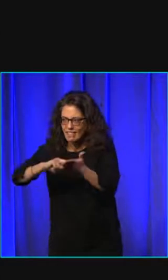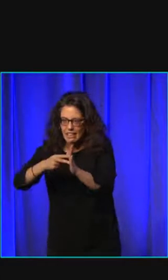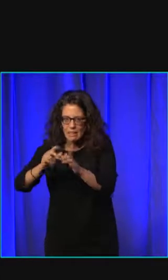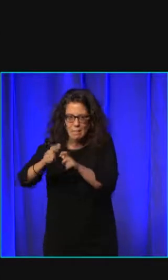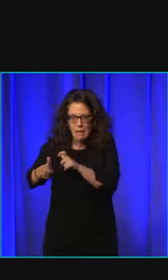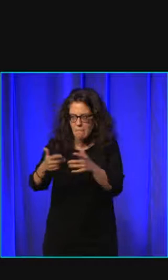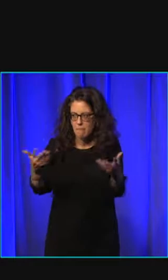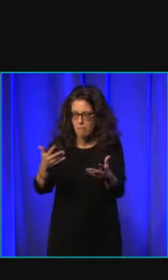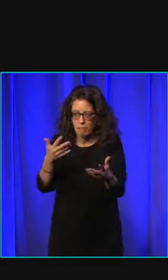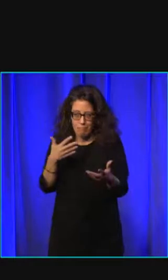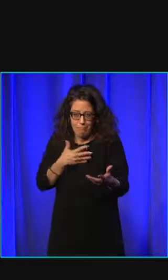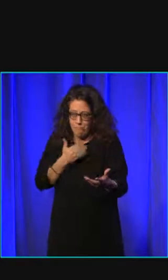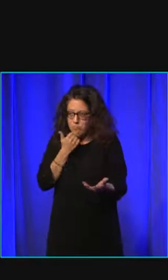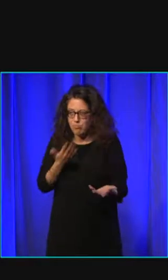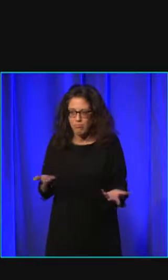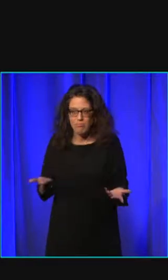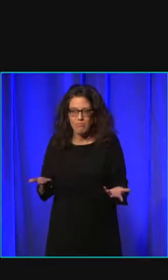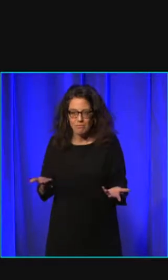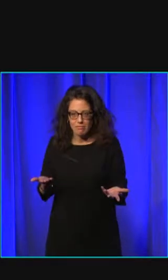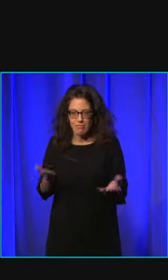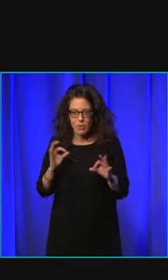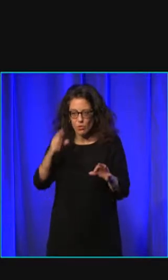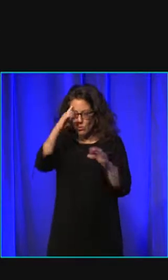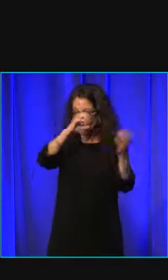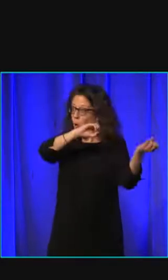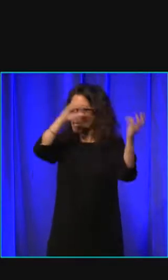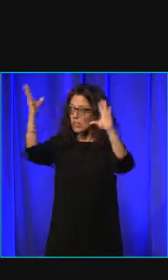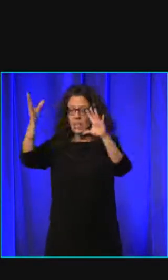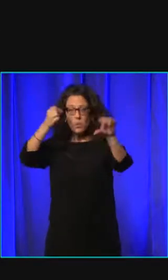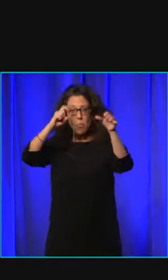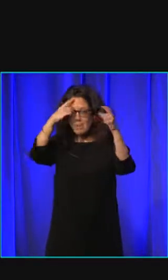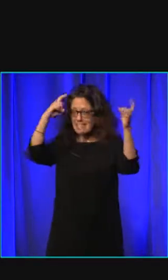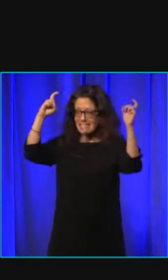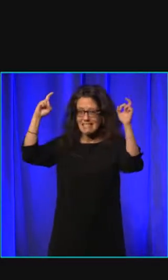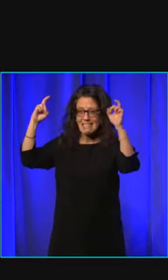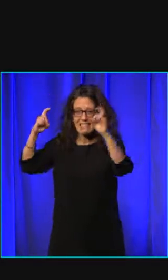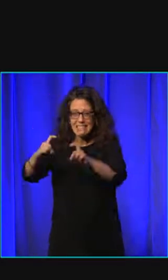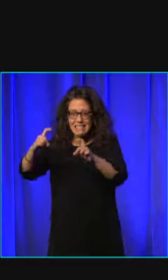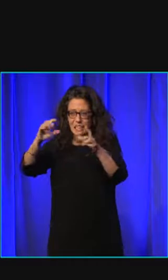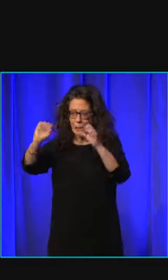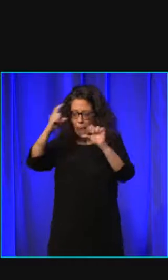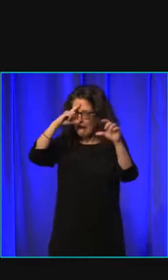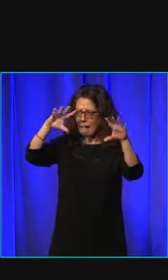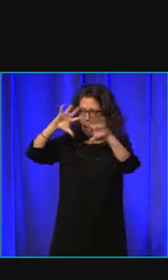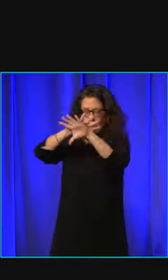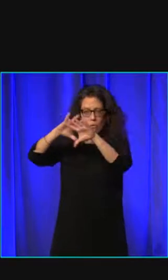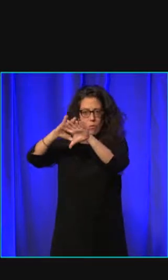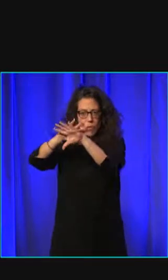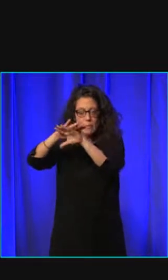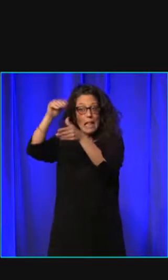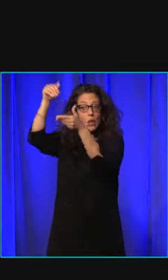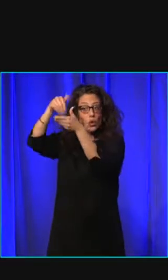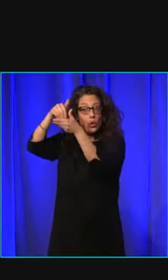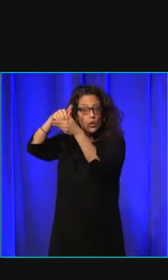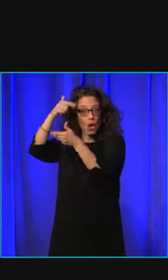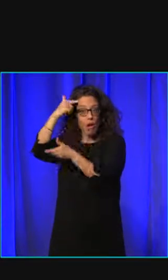après. » Comme la représentation motrice est dégradée et que la représentation motrice comporte